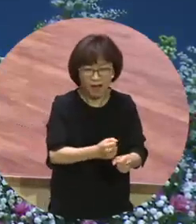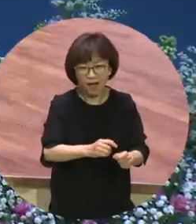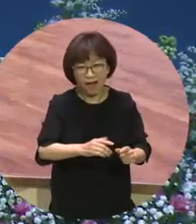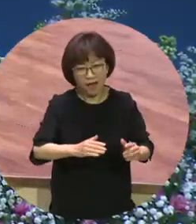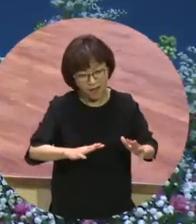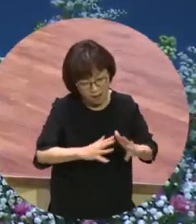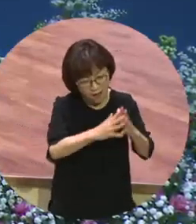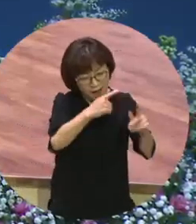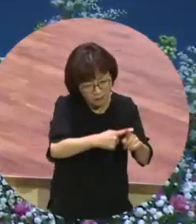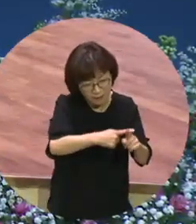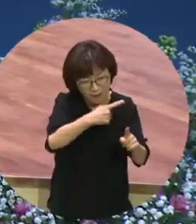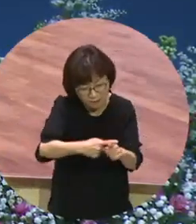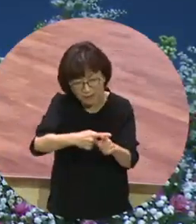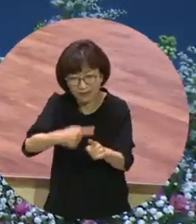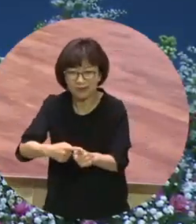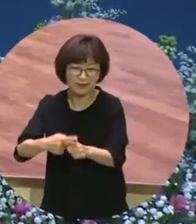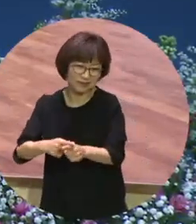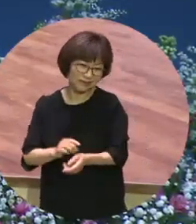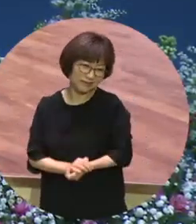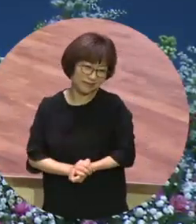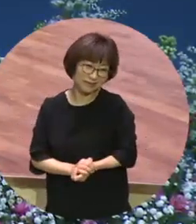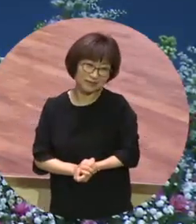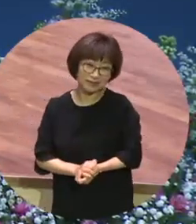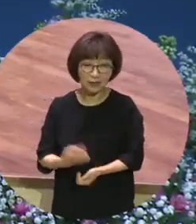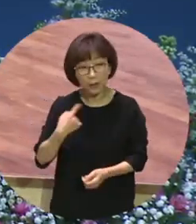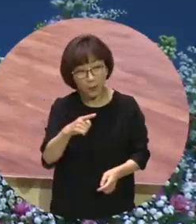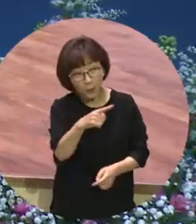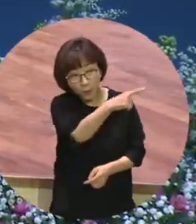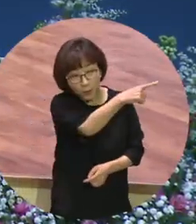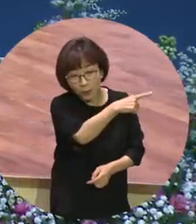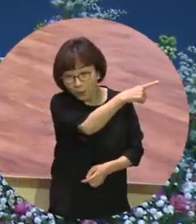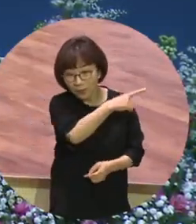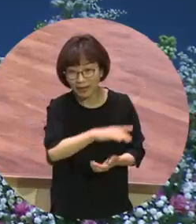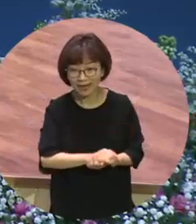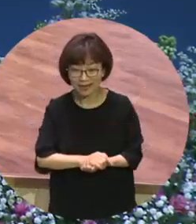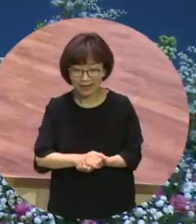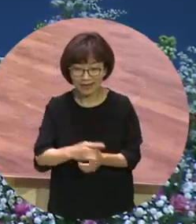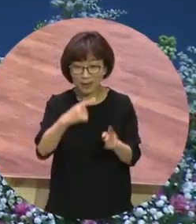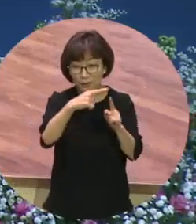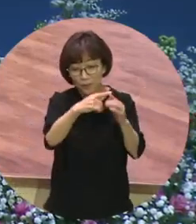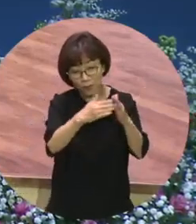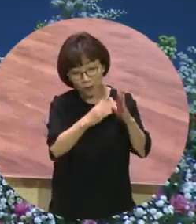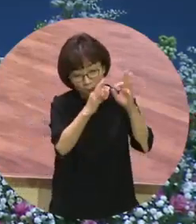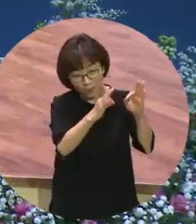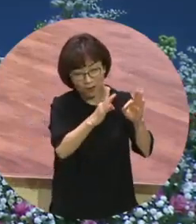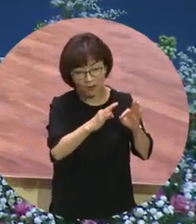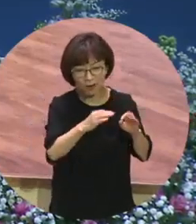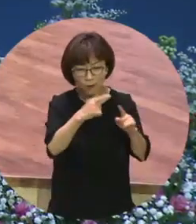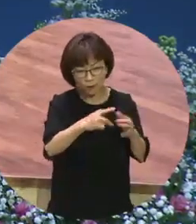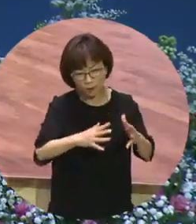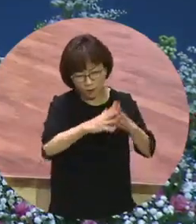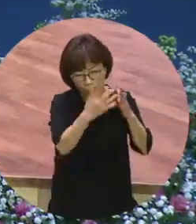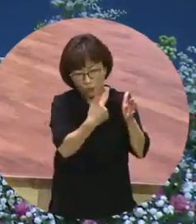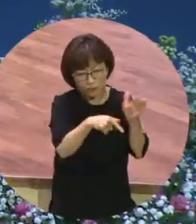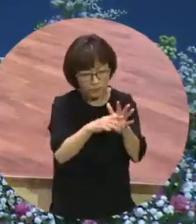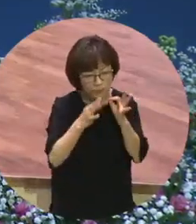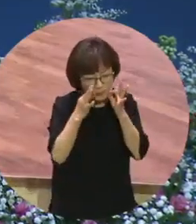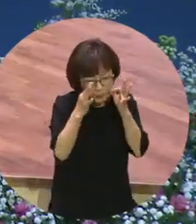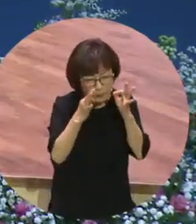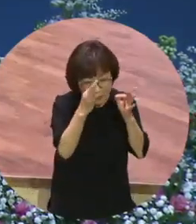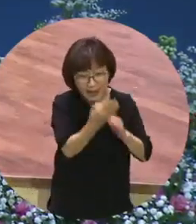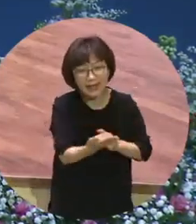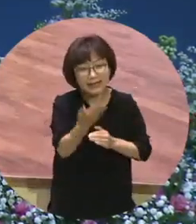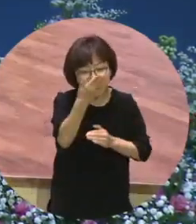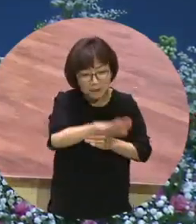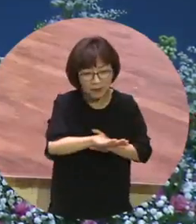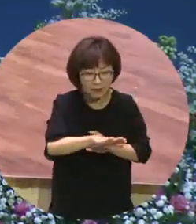아니에요. 학교 강단을 개조해가 서는 거예요. 저분도 지으려고 애를 많이 썼어요. 가는 데마다 안